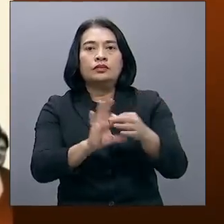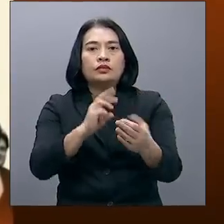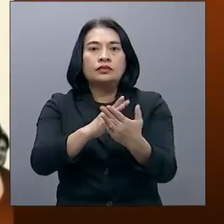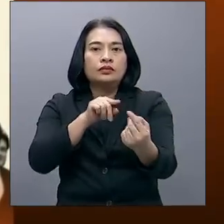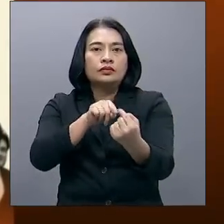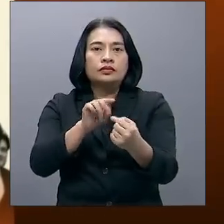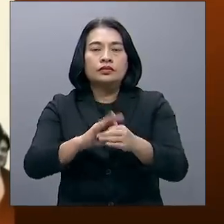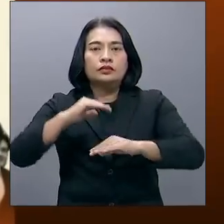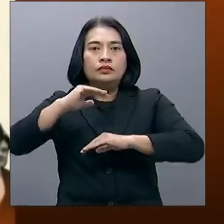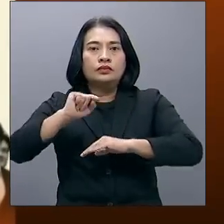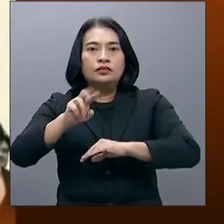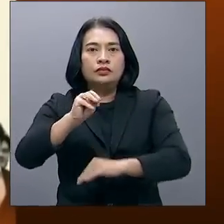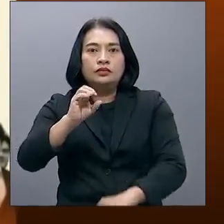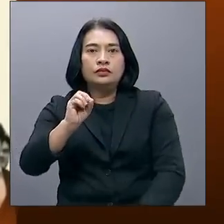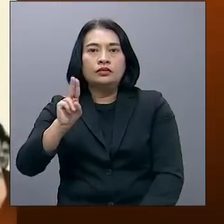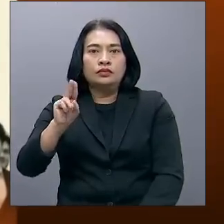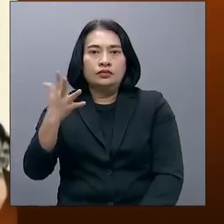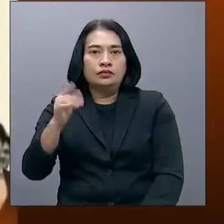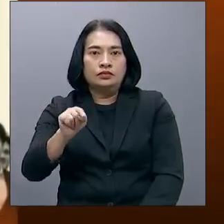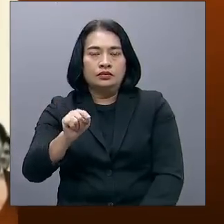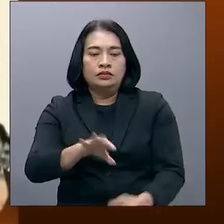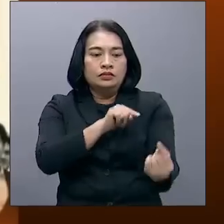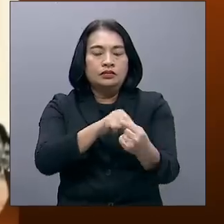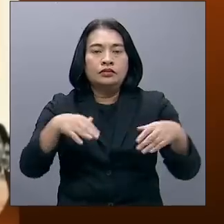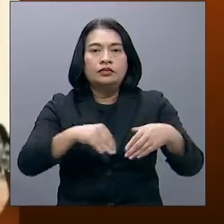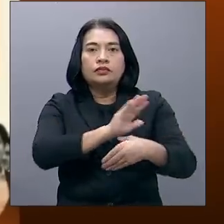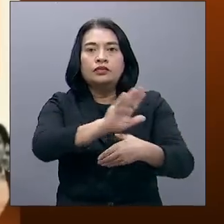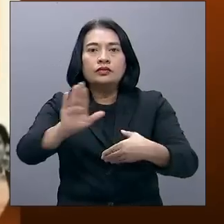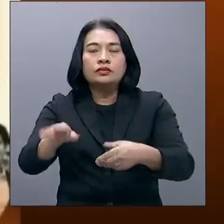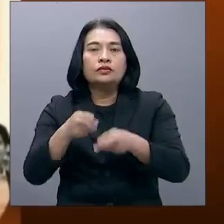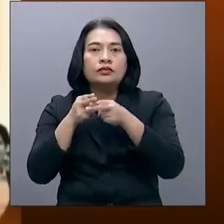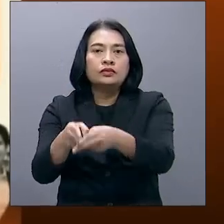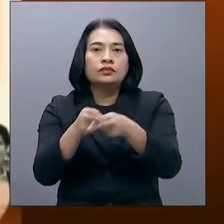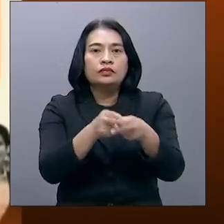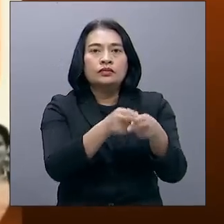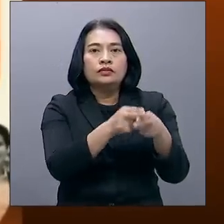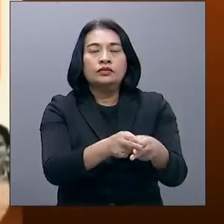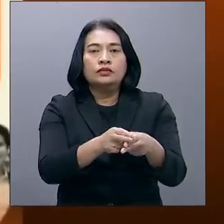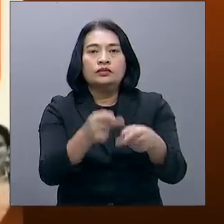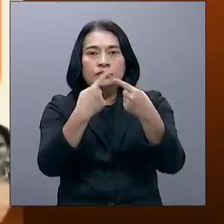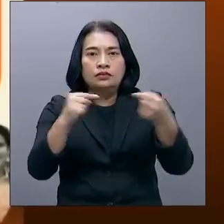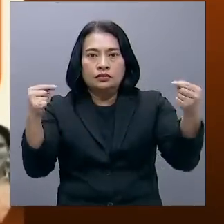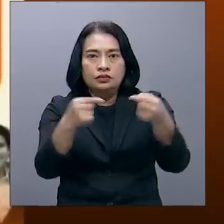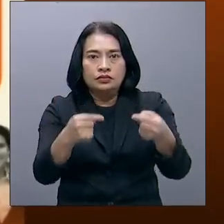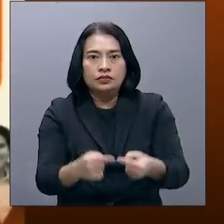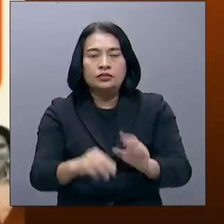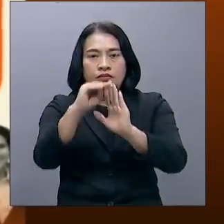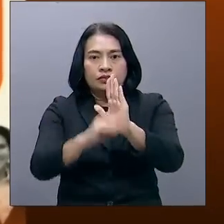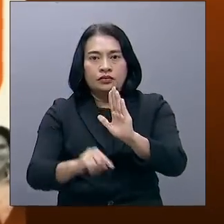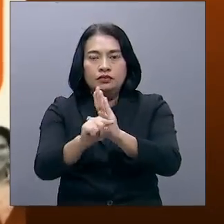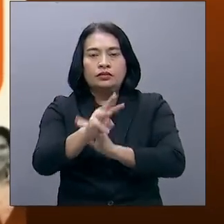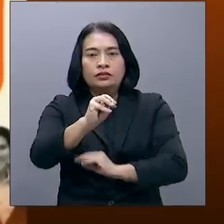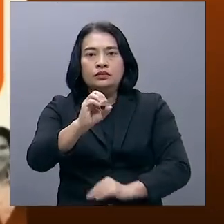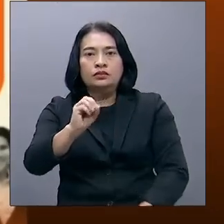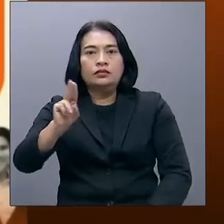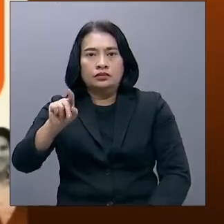ได้กำหนดไว้ใน MOU ซึ่งเป็นวาระเฉพาะของแต่ละพรรคที่จะขับเคลื่อนเองแต่ต้องไม่ขัดแย้งกับนโยบายหลักใน MOU ขับเ